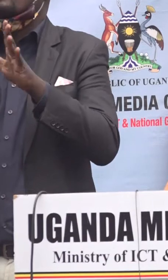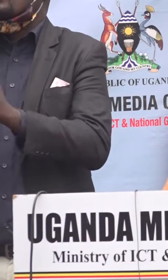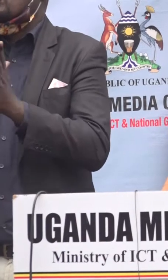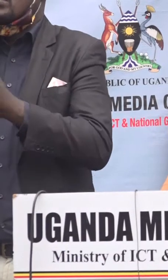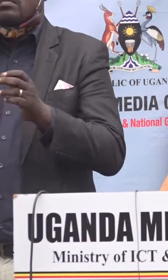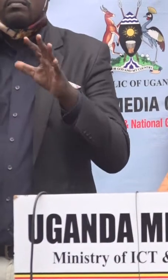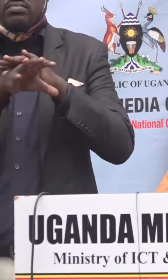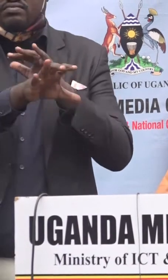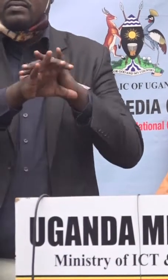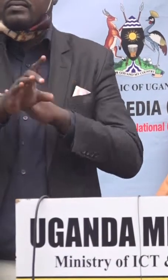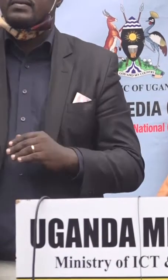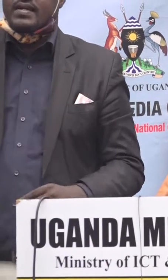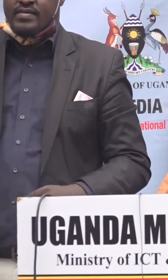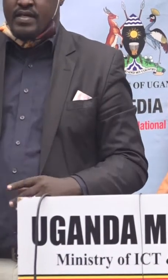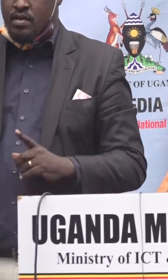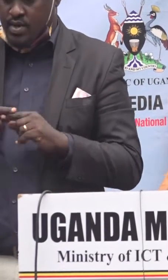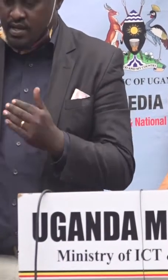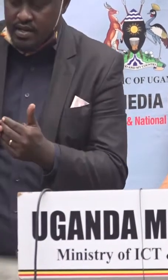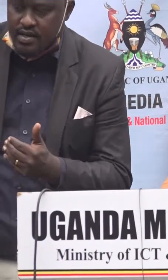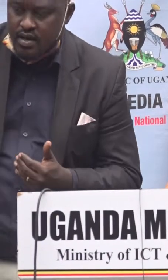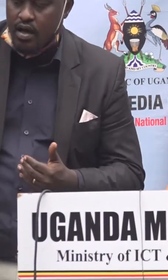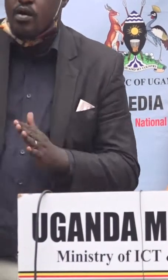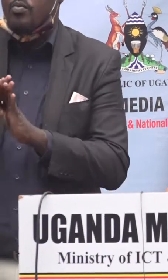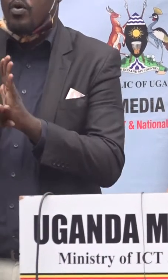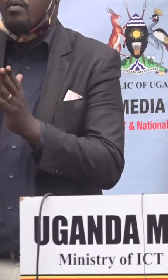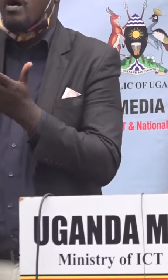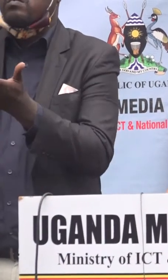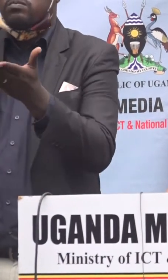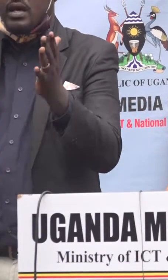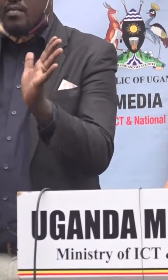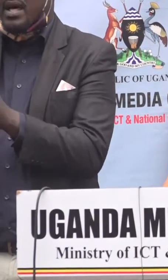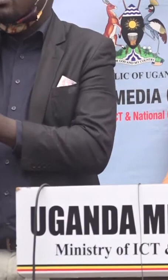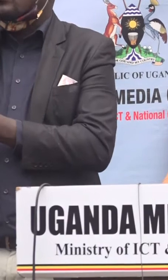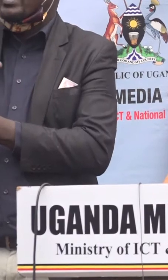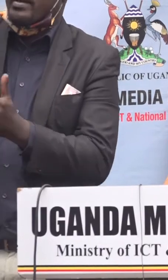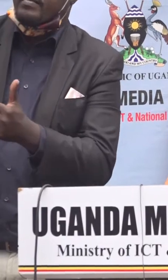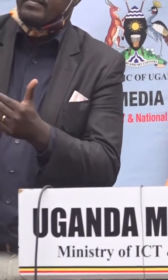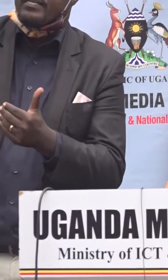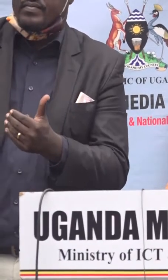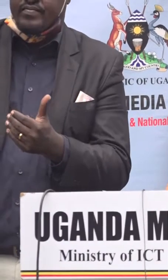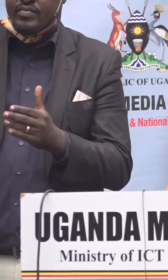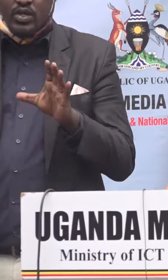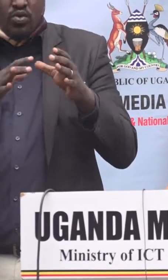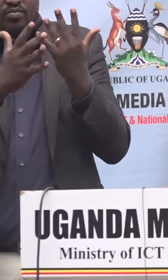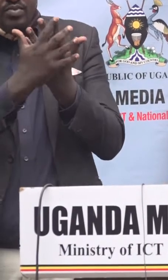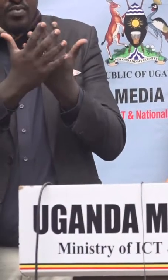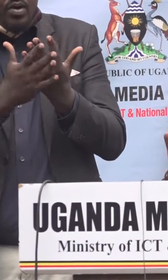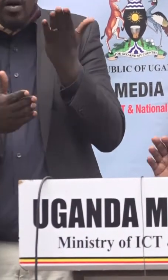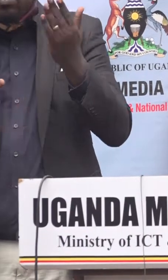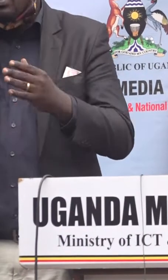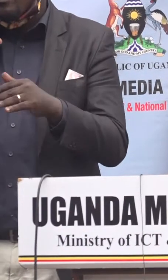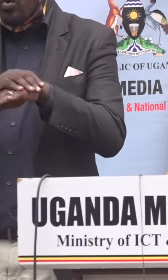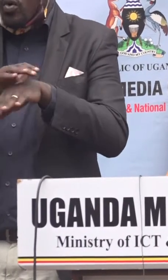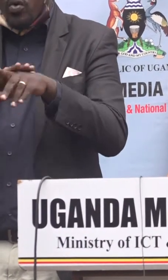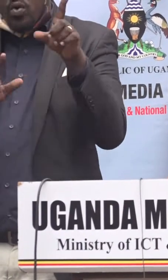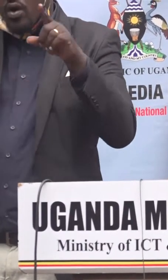basibe naye enteekateeka zaawedde mu nnaku nga 2 abasibe abali e Kawuga e